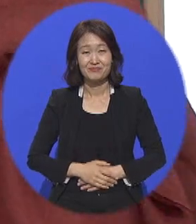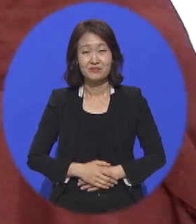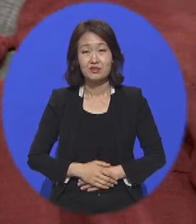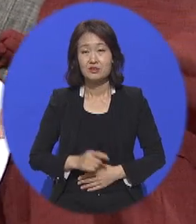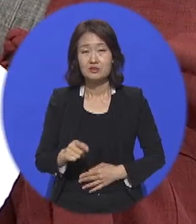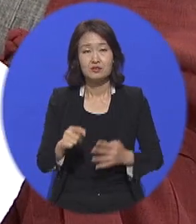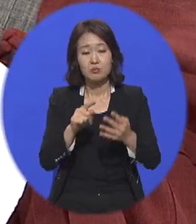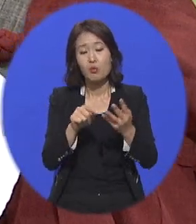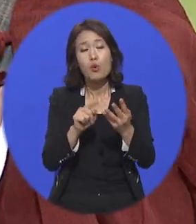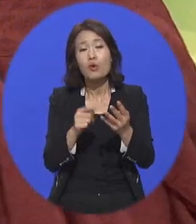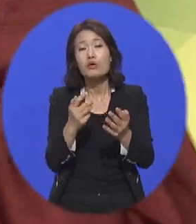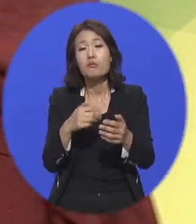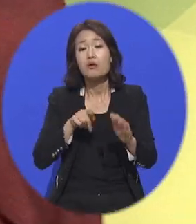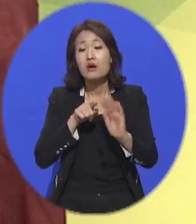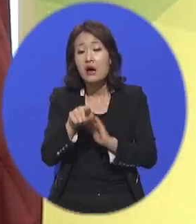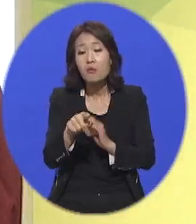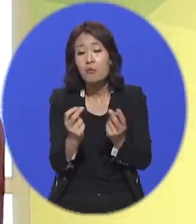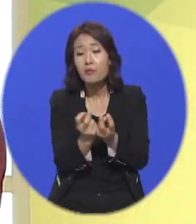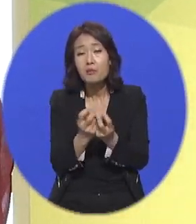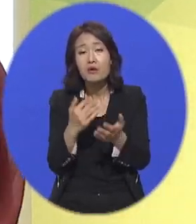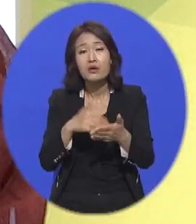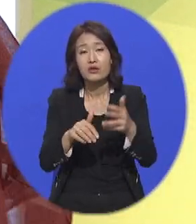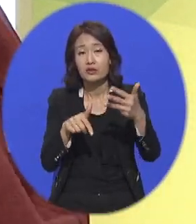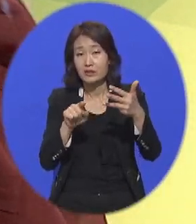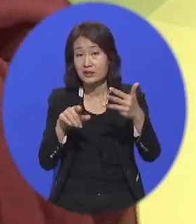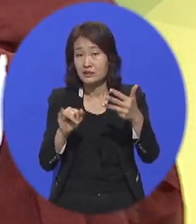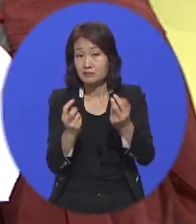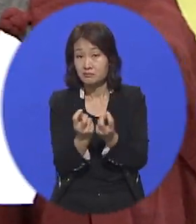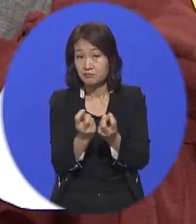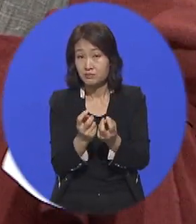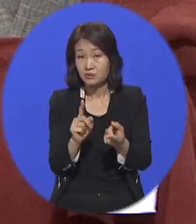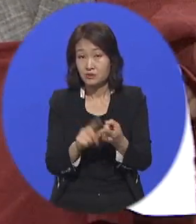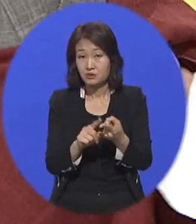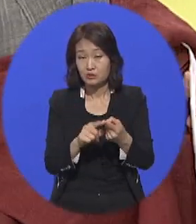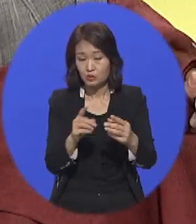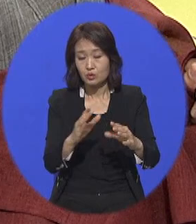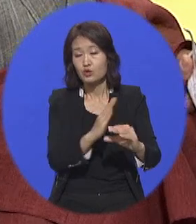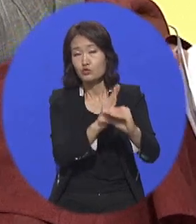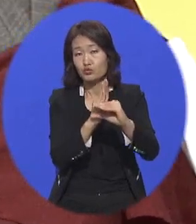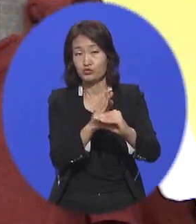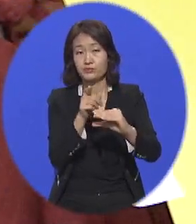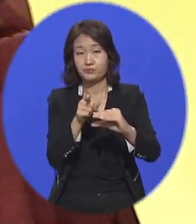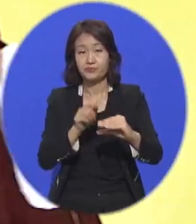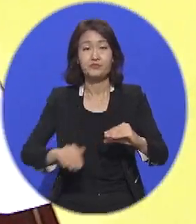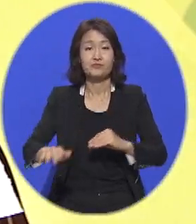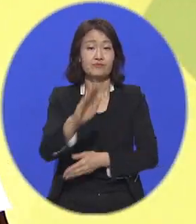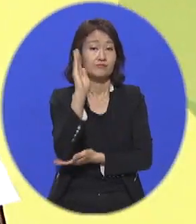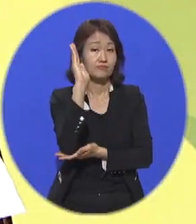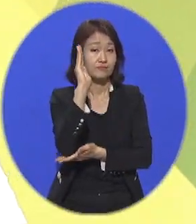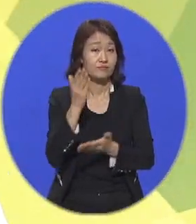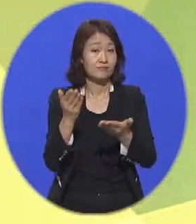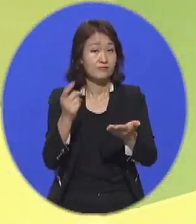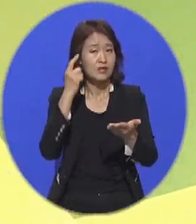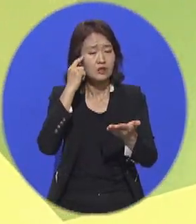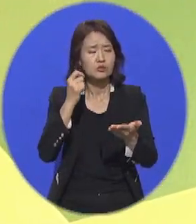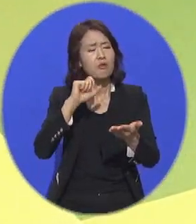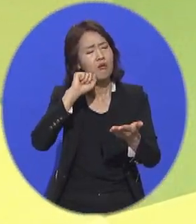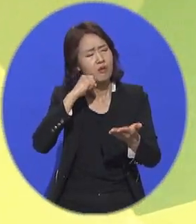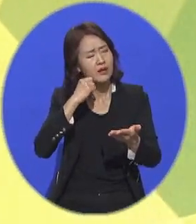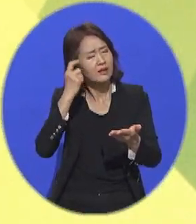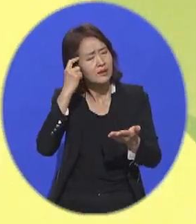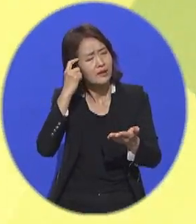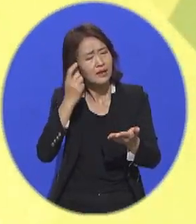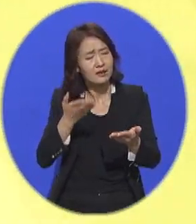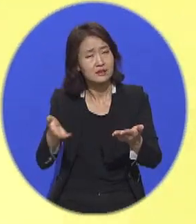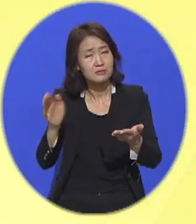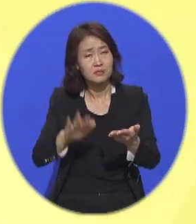가는 8가지 방법 이래 놓습니다. 그러면 이제 고를 한번 봐봅시다. 이것을 필두로 해서 여러분들에게 이제 전개를 해가겠습니다. 조금 어렵다 하더라도